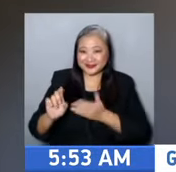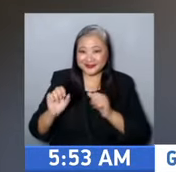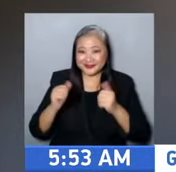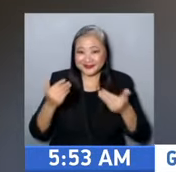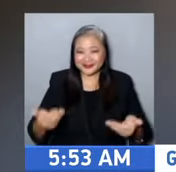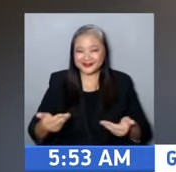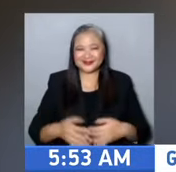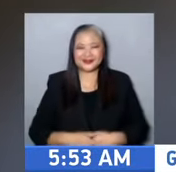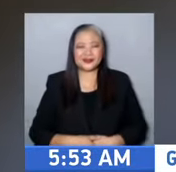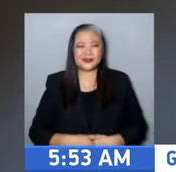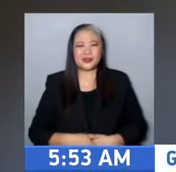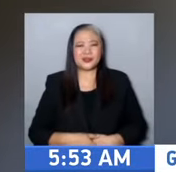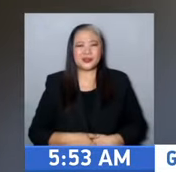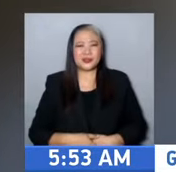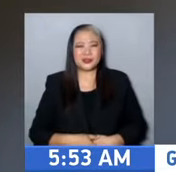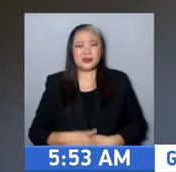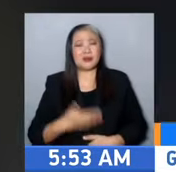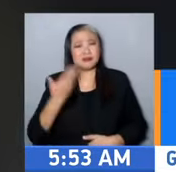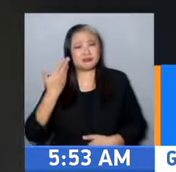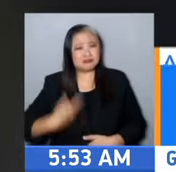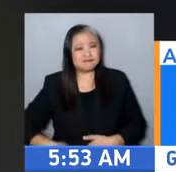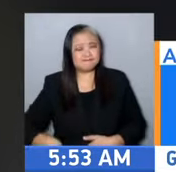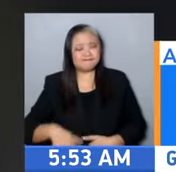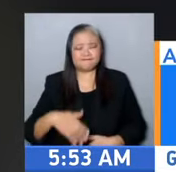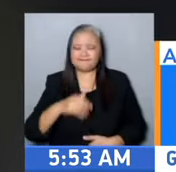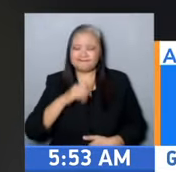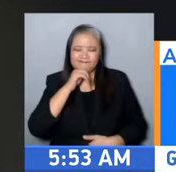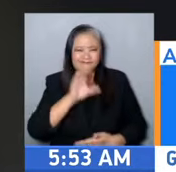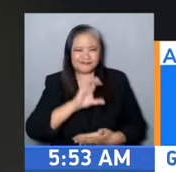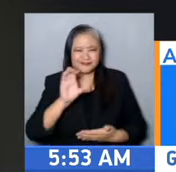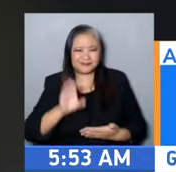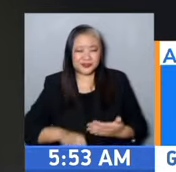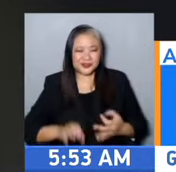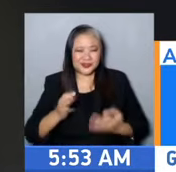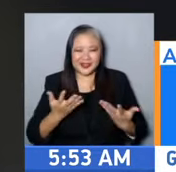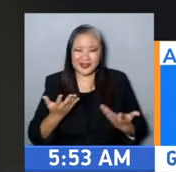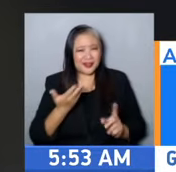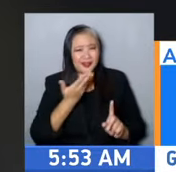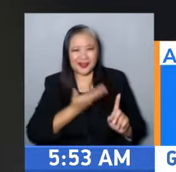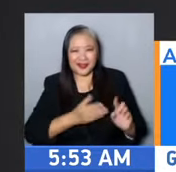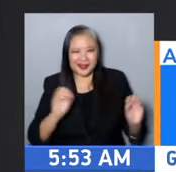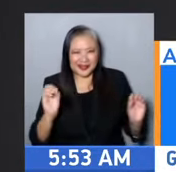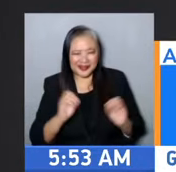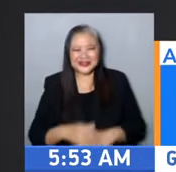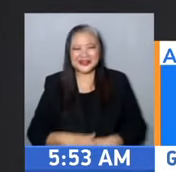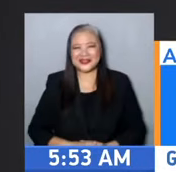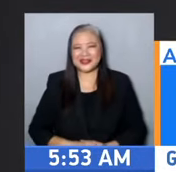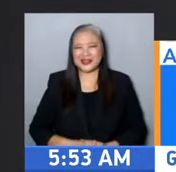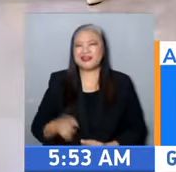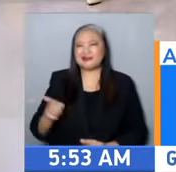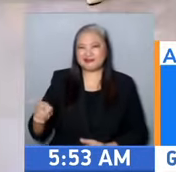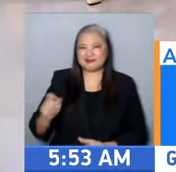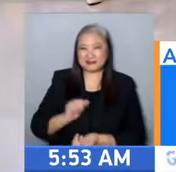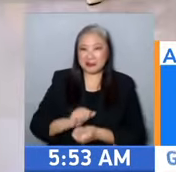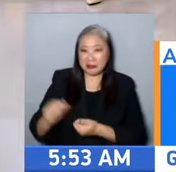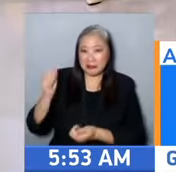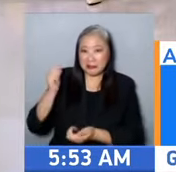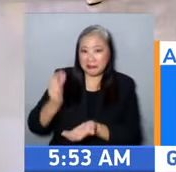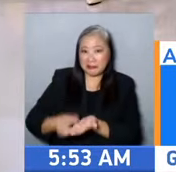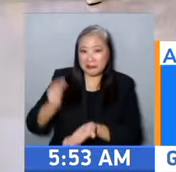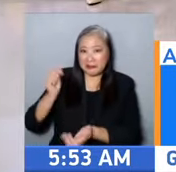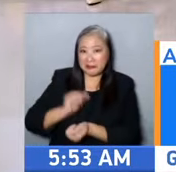kaya makakapasa sa UH Barkada? Oh, di ba? Sinong pagpasang awa lang? Abangan nyo yan, mami.